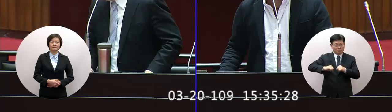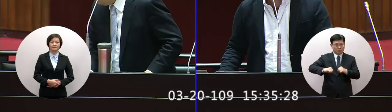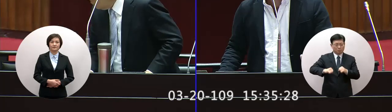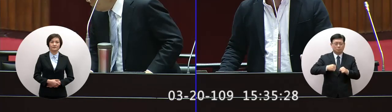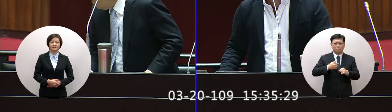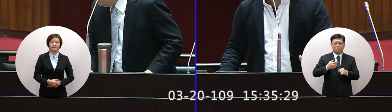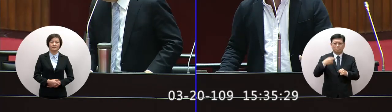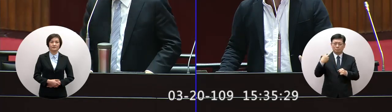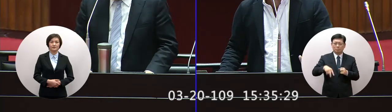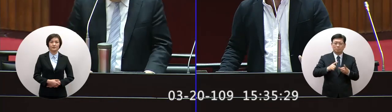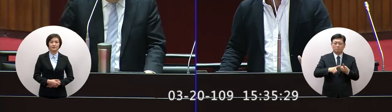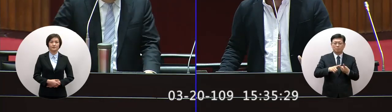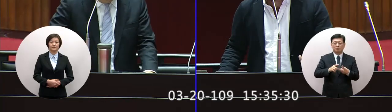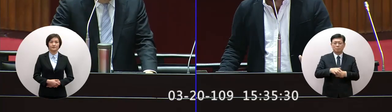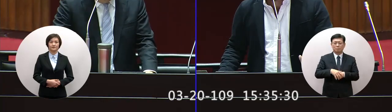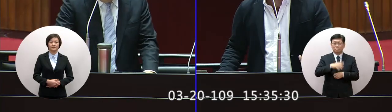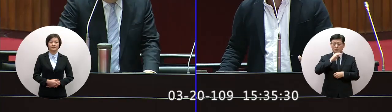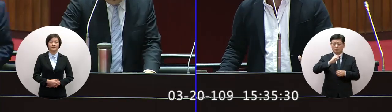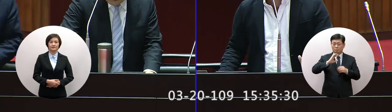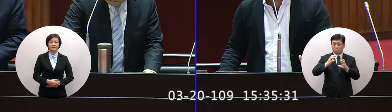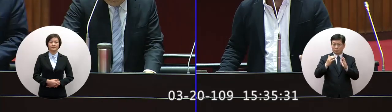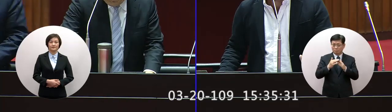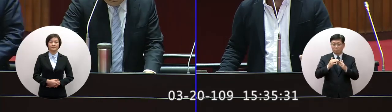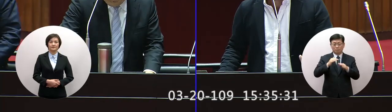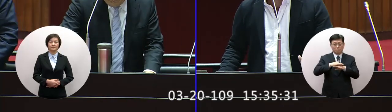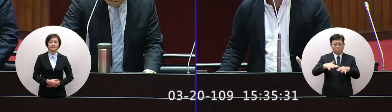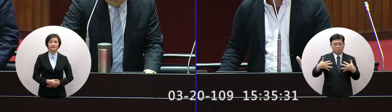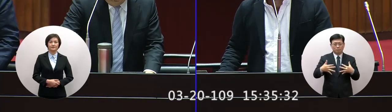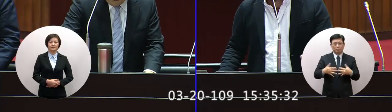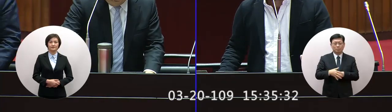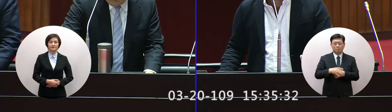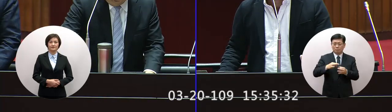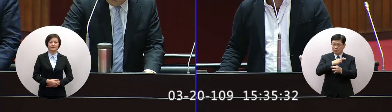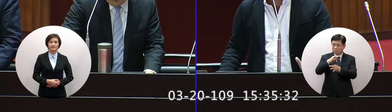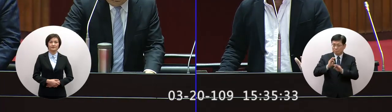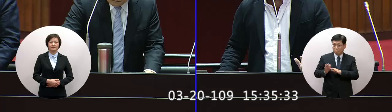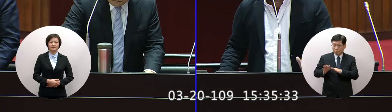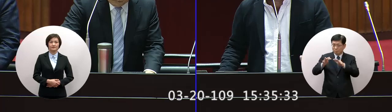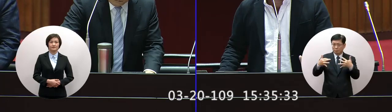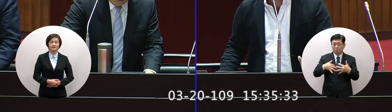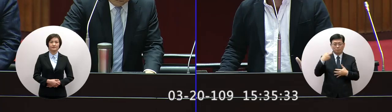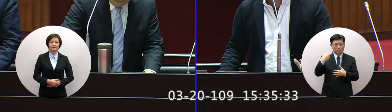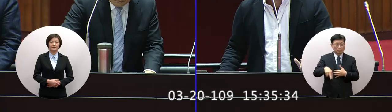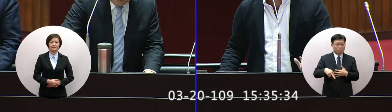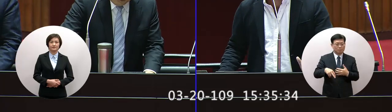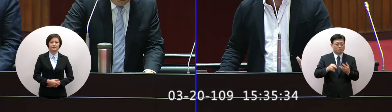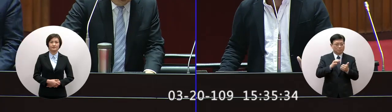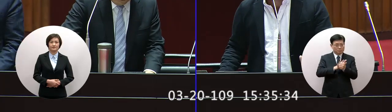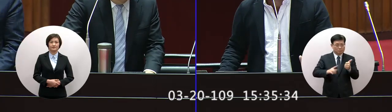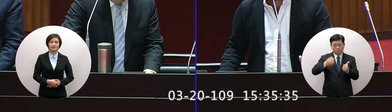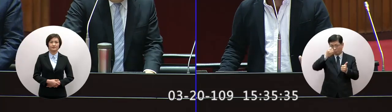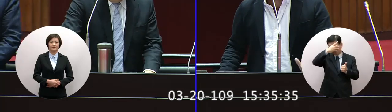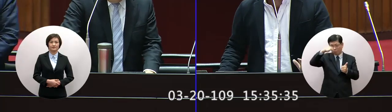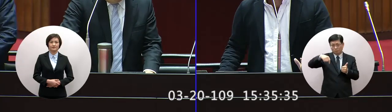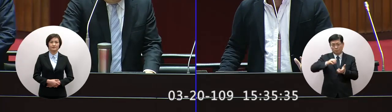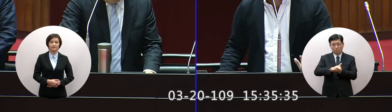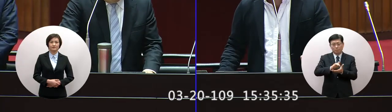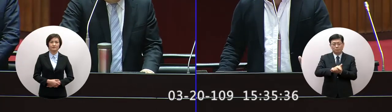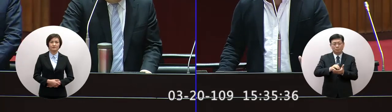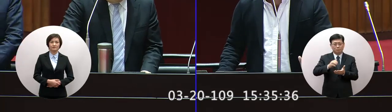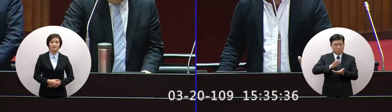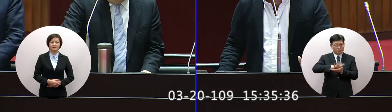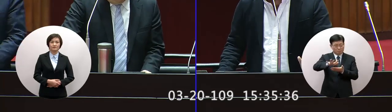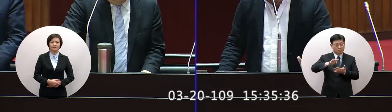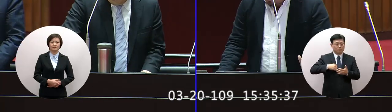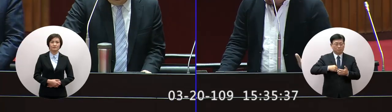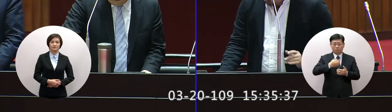也攸关这个国家安全的问题、经济发展的问题，也攸关这个年轻世代的这个